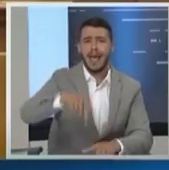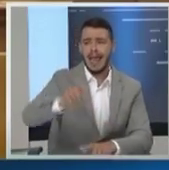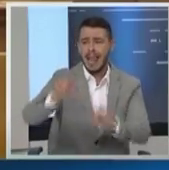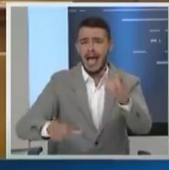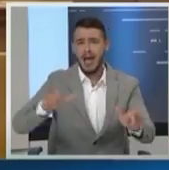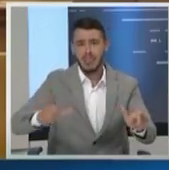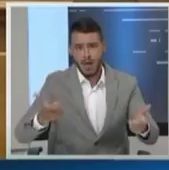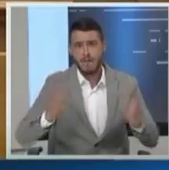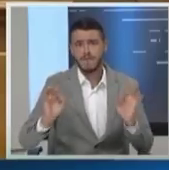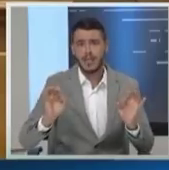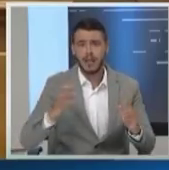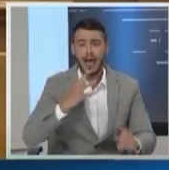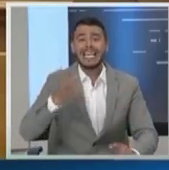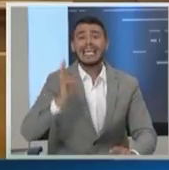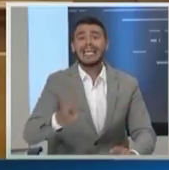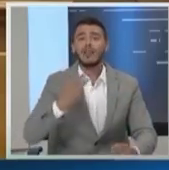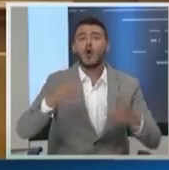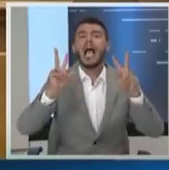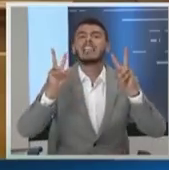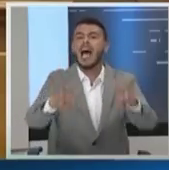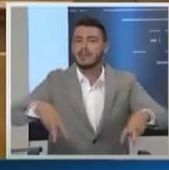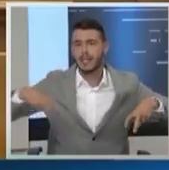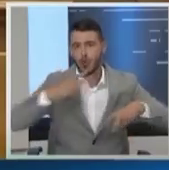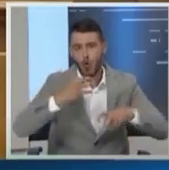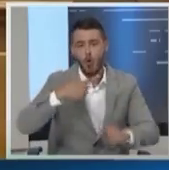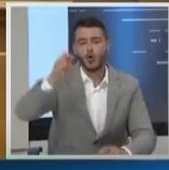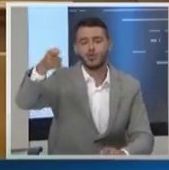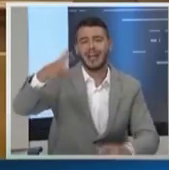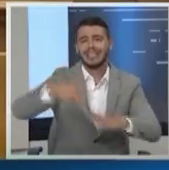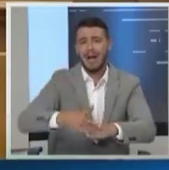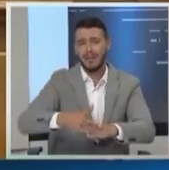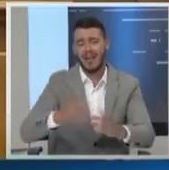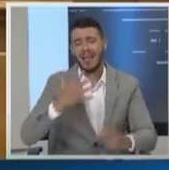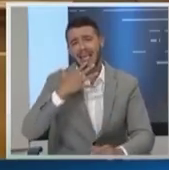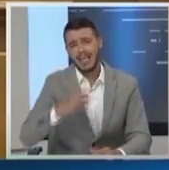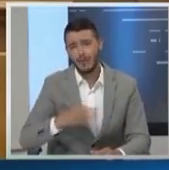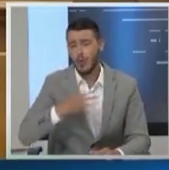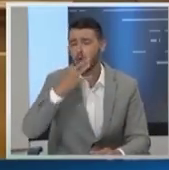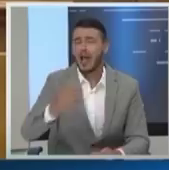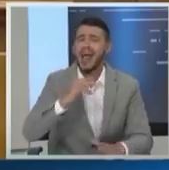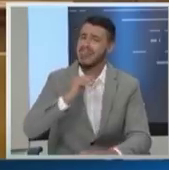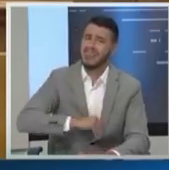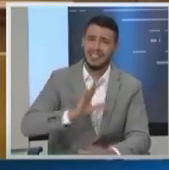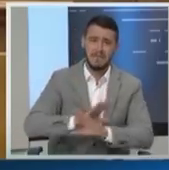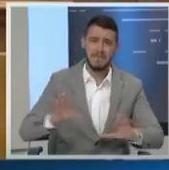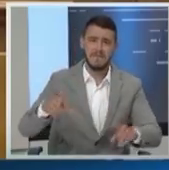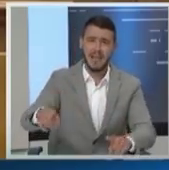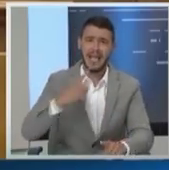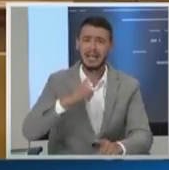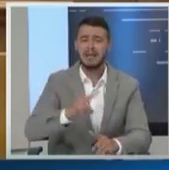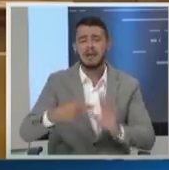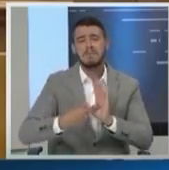με κατασχέσεις από τις τράπεζες. Αυτή είναι η πραγματικότητα. Γι' αυτό λέω, κύριε Μητσοτάκη, αφήστε τα αυτά τα θέματα. Τι τα θέλετε τώρα και τα